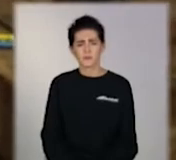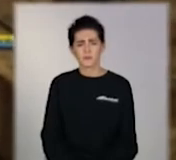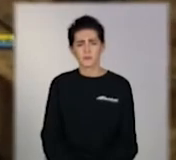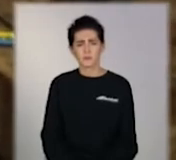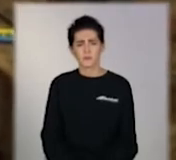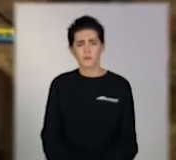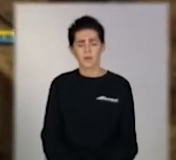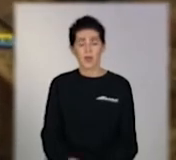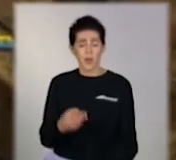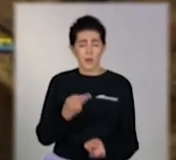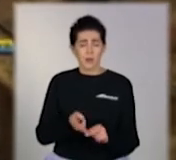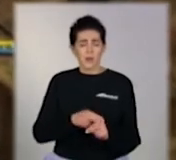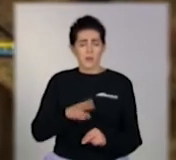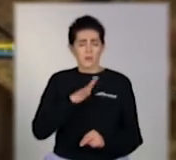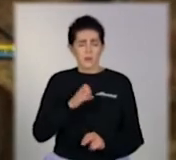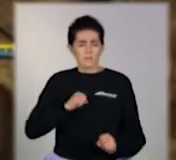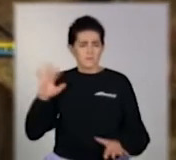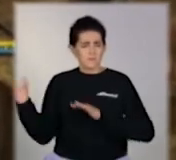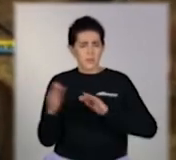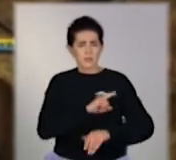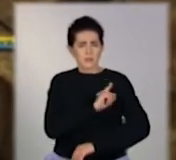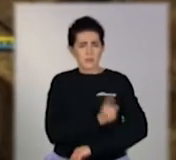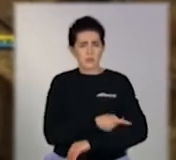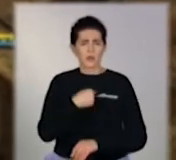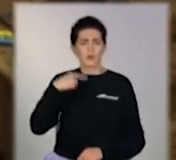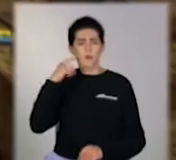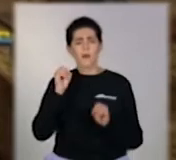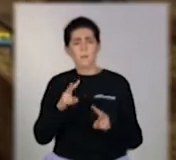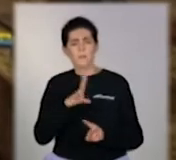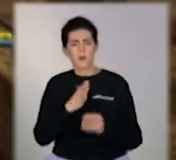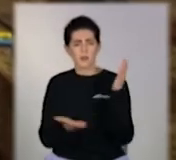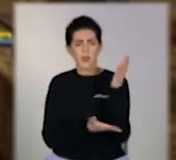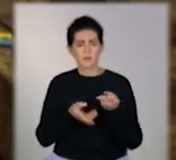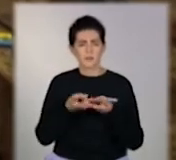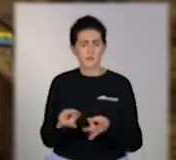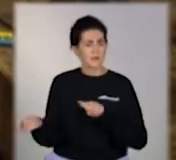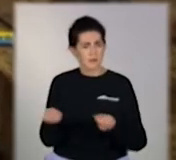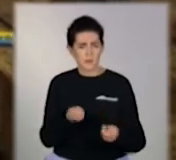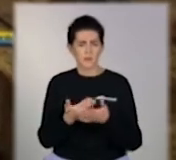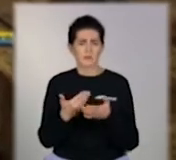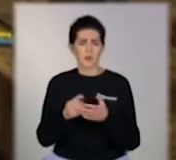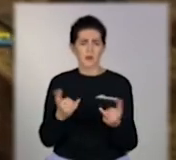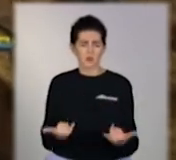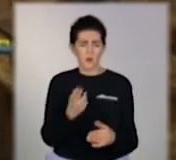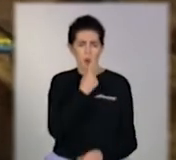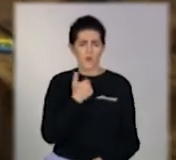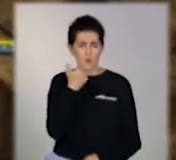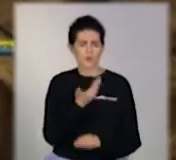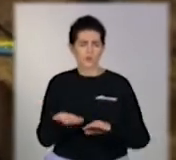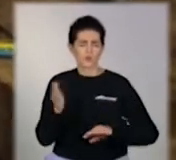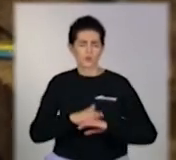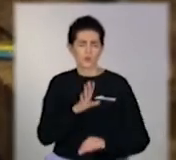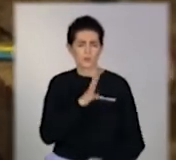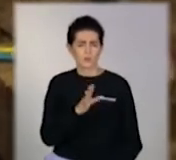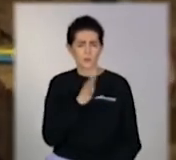А вот это занесло, так я вообще переживала ни воду не принести, ни дров не принести. В этом году как-то так.